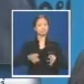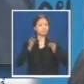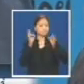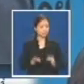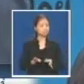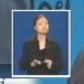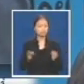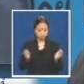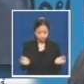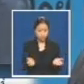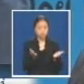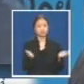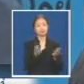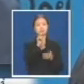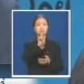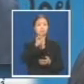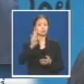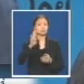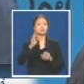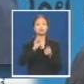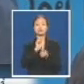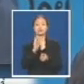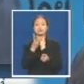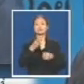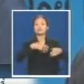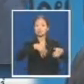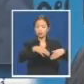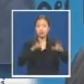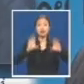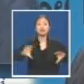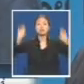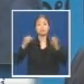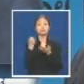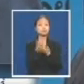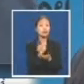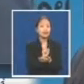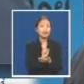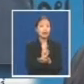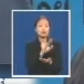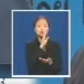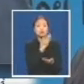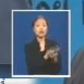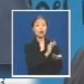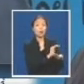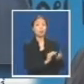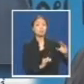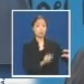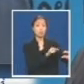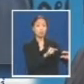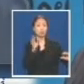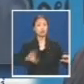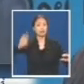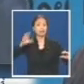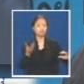ริมระบบสวัสดิการชุมชนนั้นก็คือรัฐบาลก็จะช่วยสมทบเงินเข้ามาอีกทางหนึ่งและ